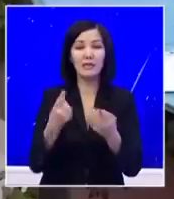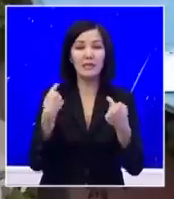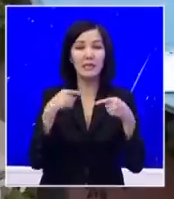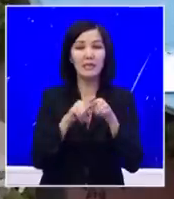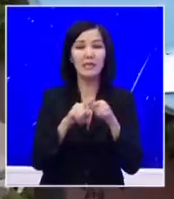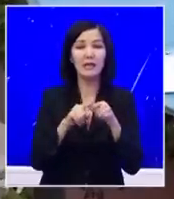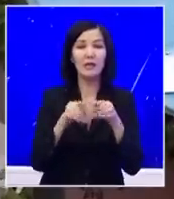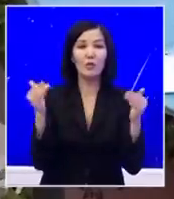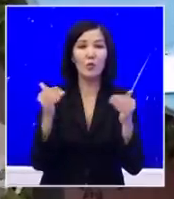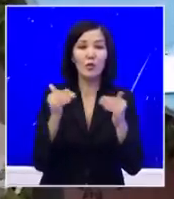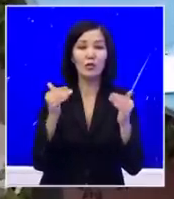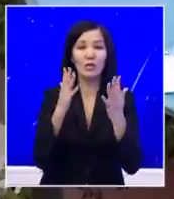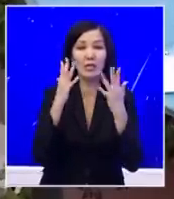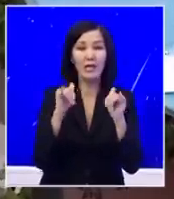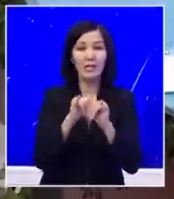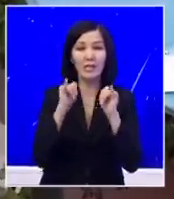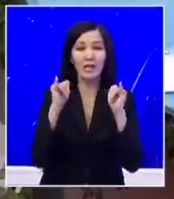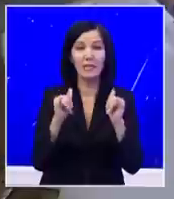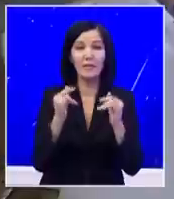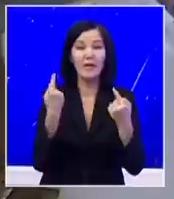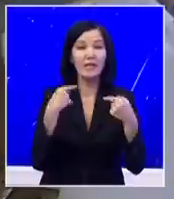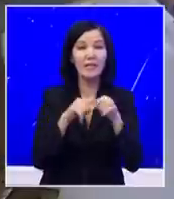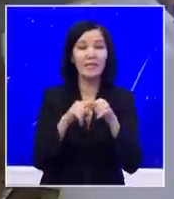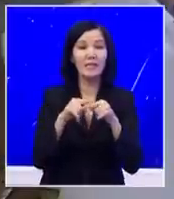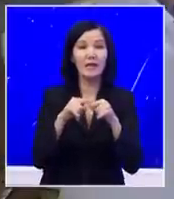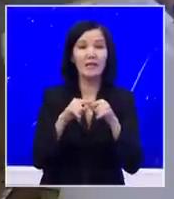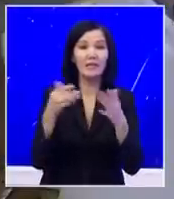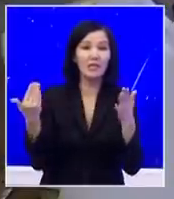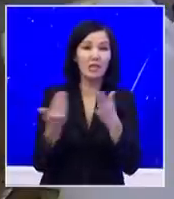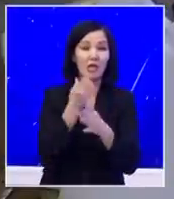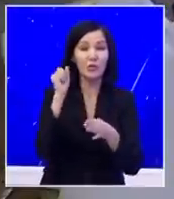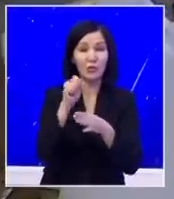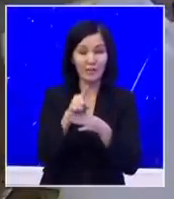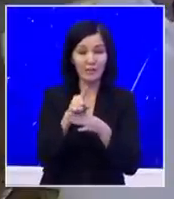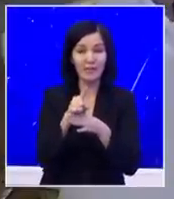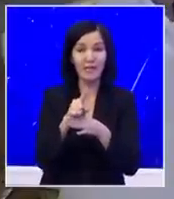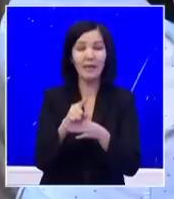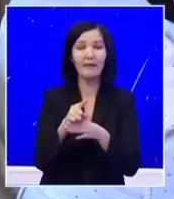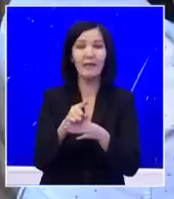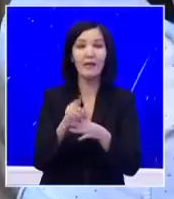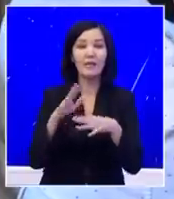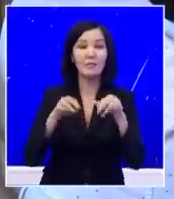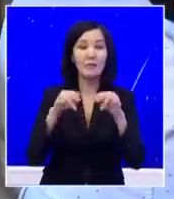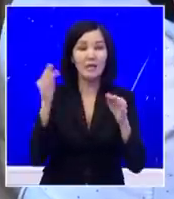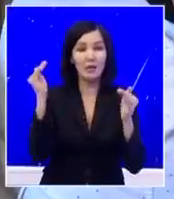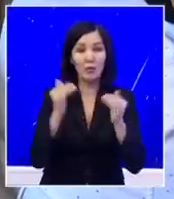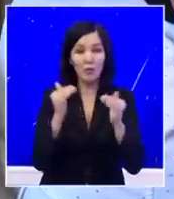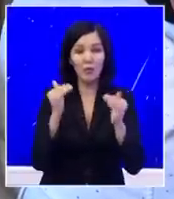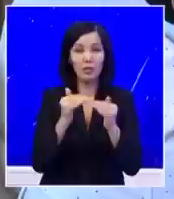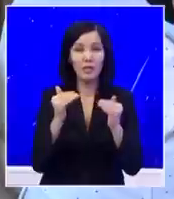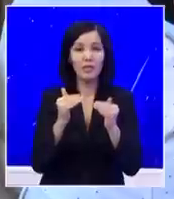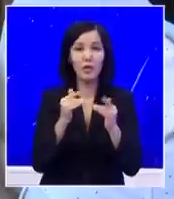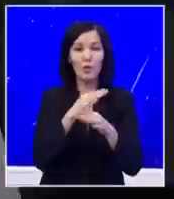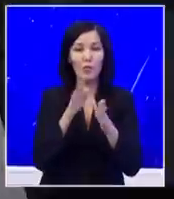беретін колледждардың санын арттырып, материалдық техникалық базасын жаңартуды тапсырды. Мұндай арнайы оқу орындарының шарапатын алдымен